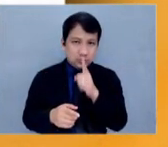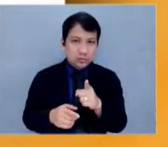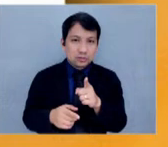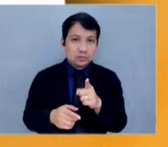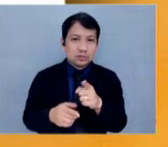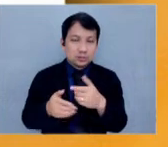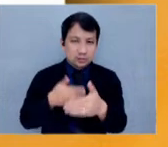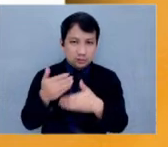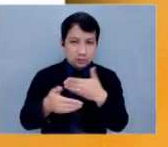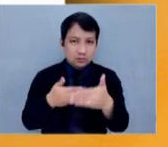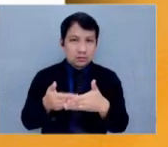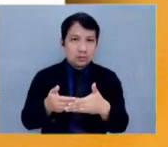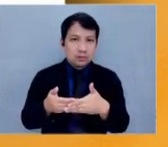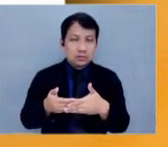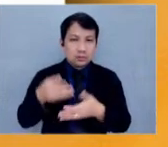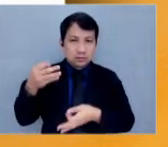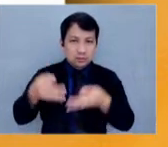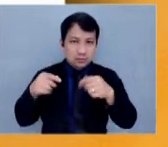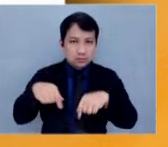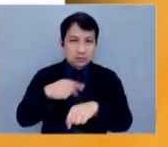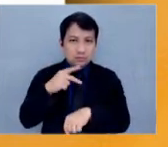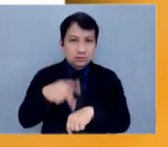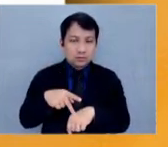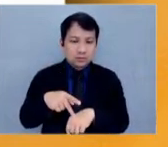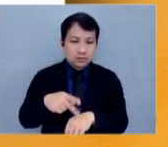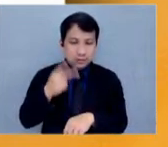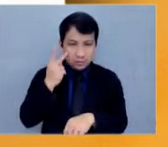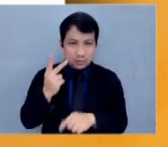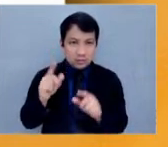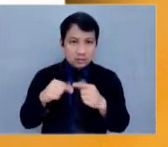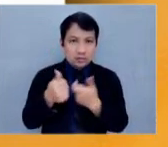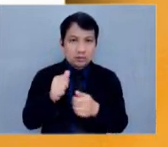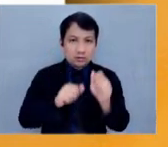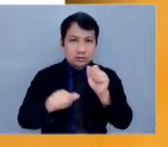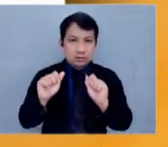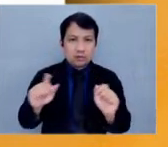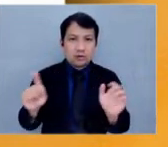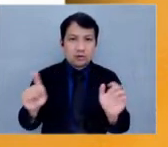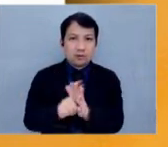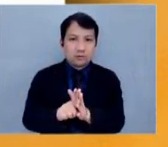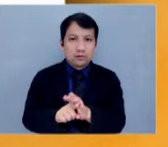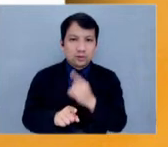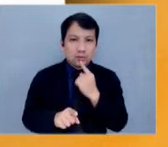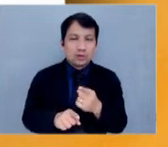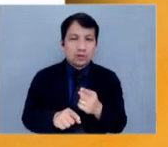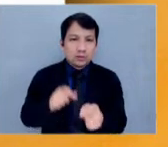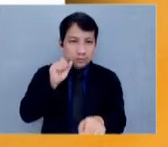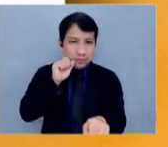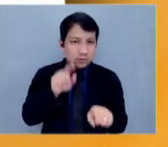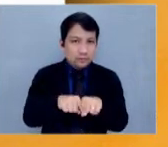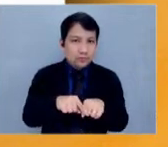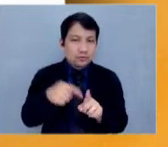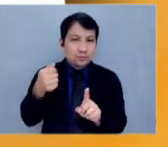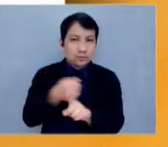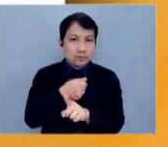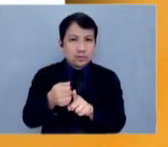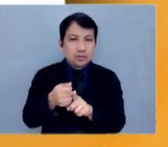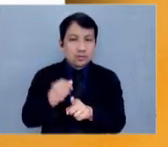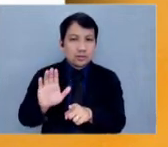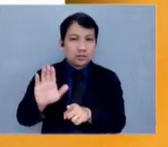ang hustisya sa bansa. Giit pa ng kampo ng aktres, bawal ang mga babaero at mapang-aping dayuhan